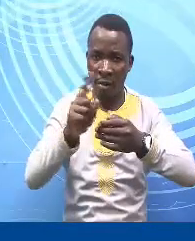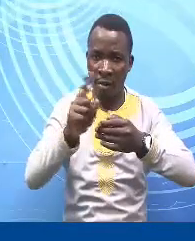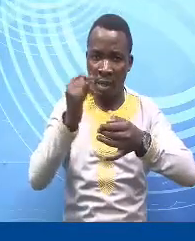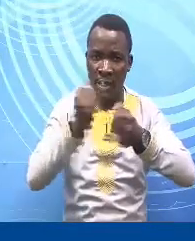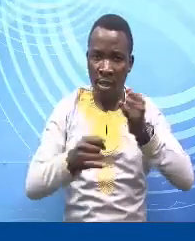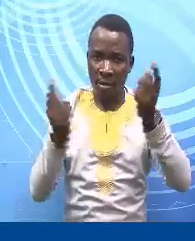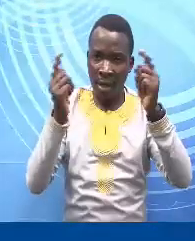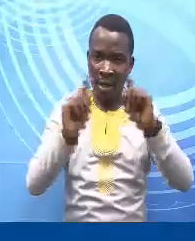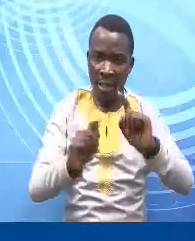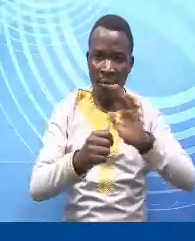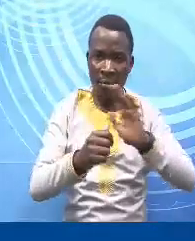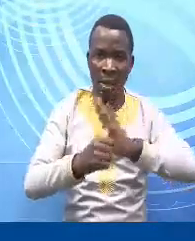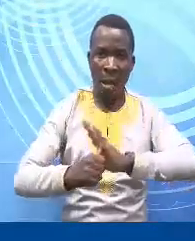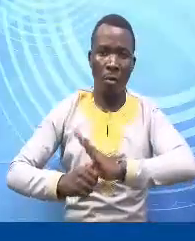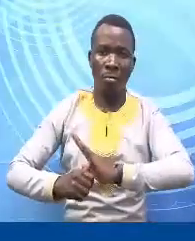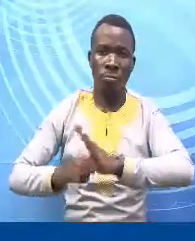bakamuhotera